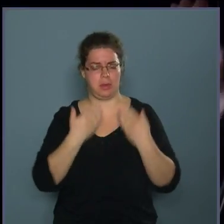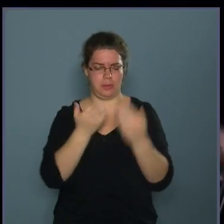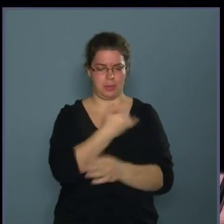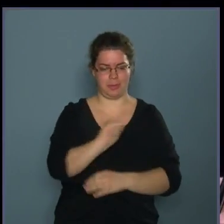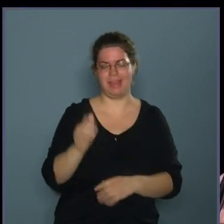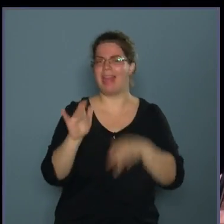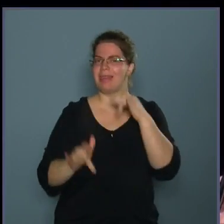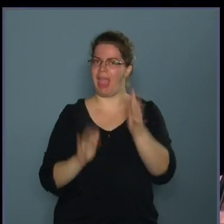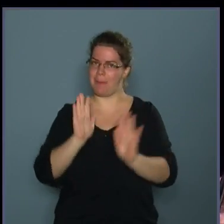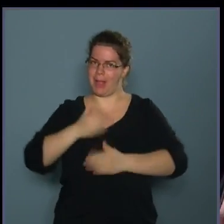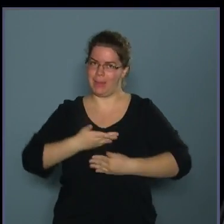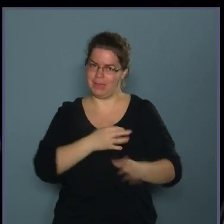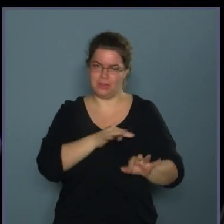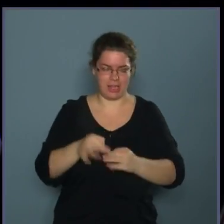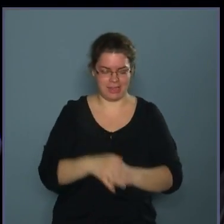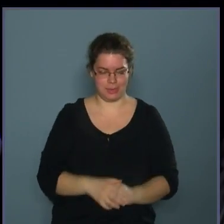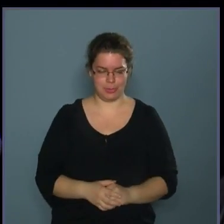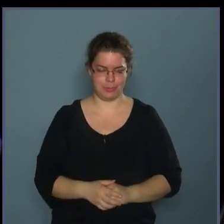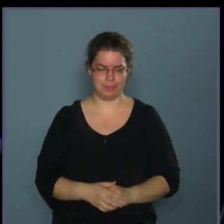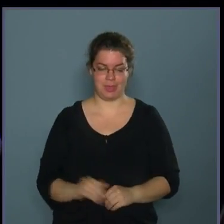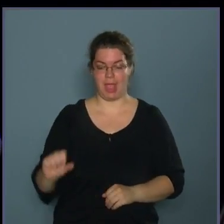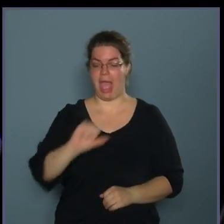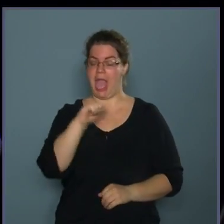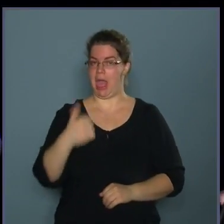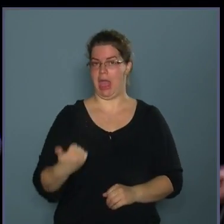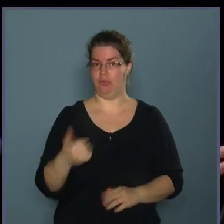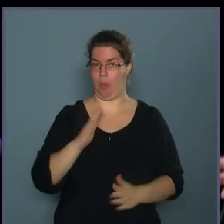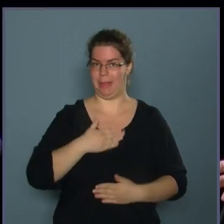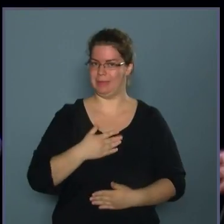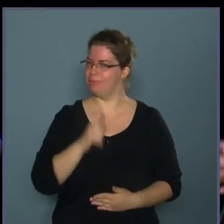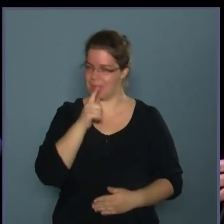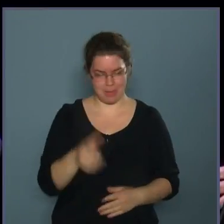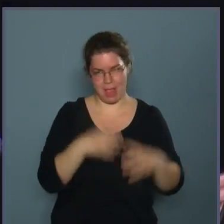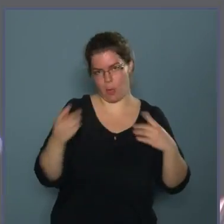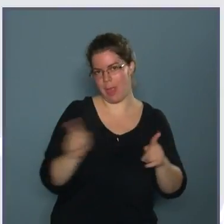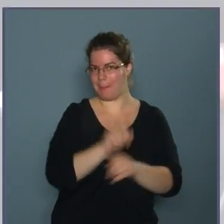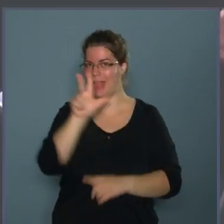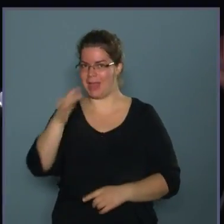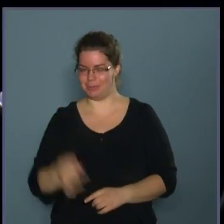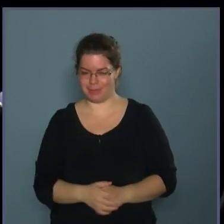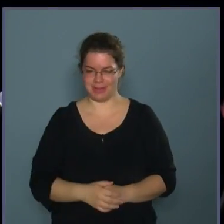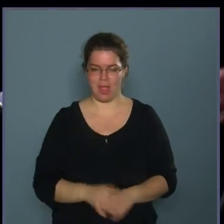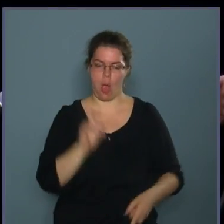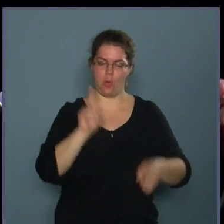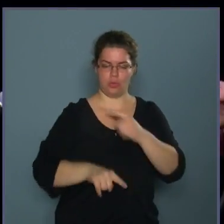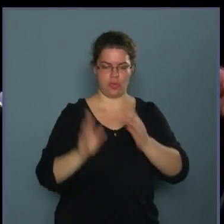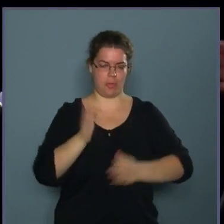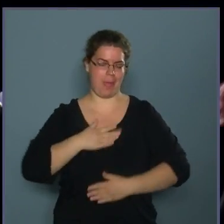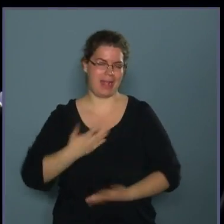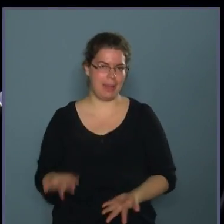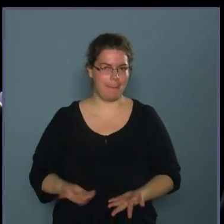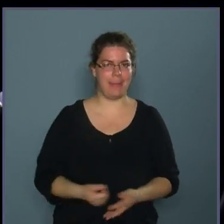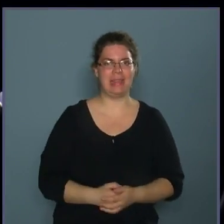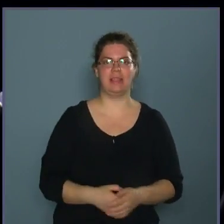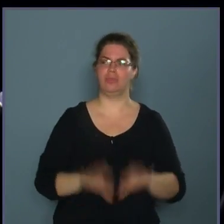Néhány meglepetésre készültünk. Az első meglepetés, hogy nem leszek hosszabb, mint 3 perc. Az utolsó meglepetés pedig egy